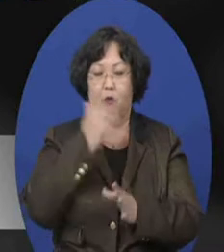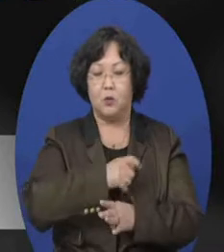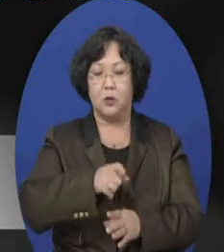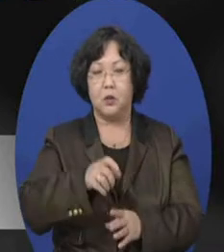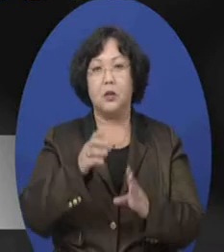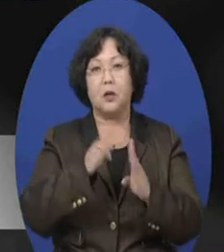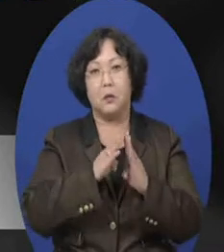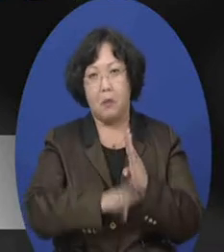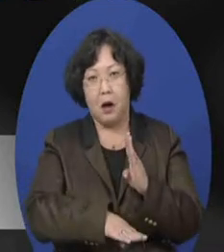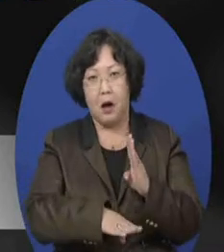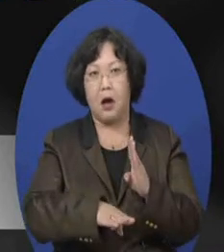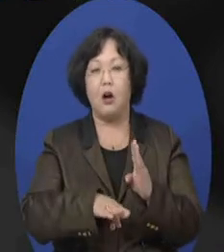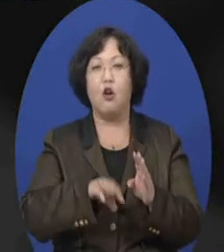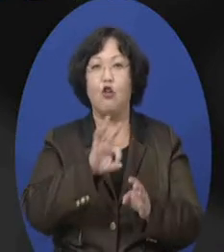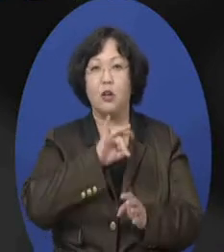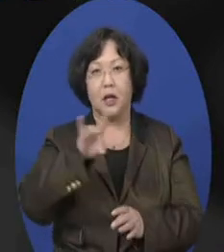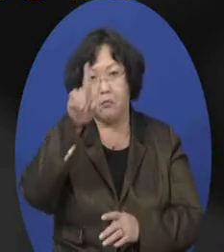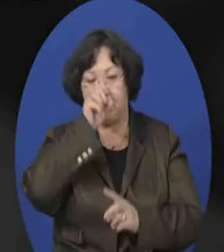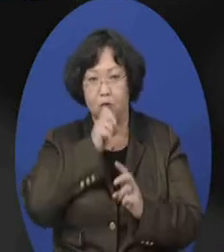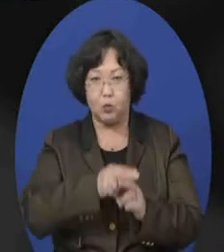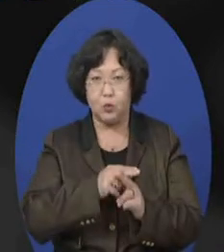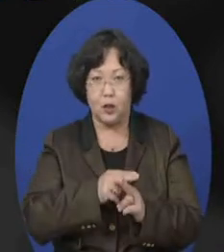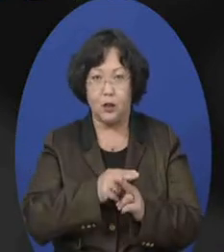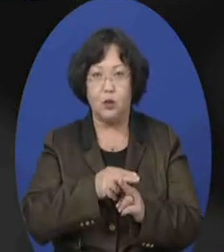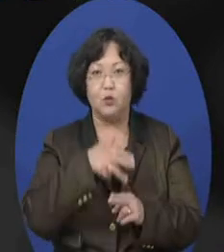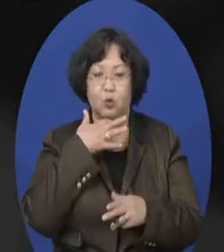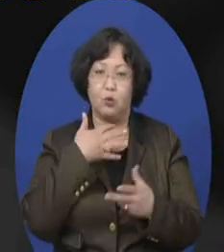хяналтандор гэрээрээ эмчлүүлж байна.